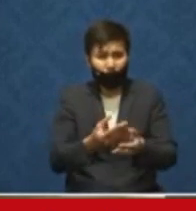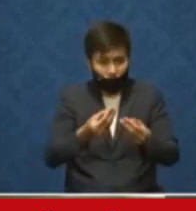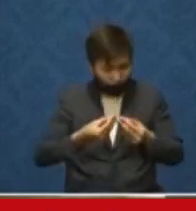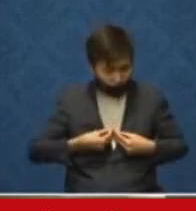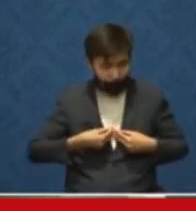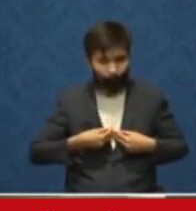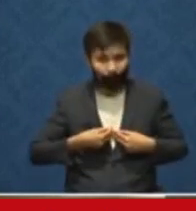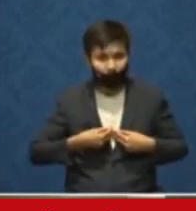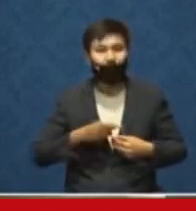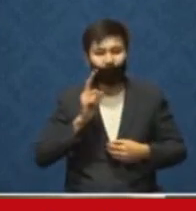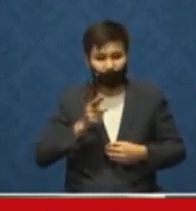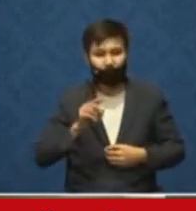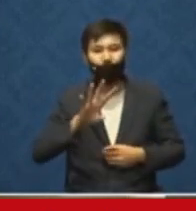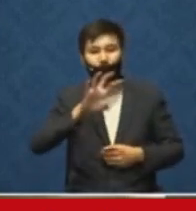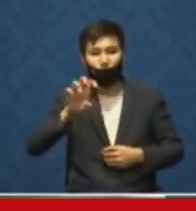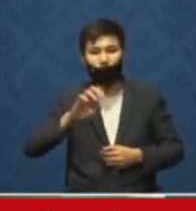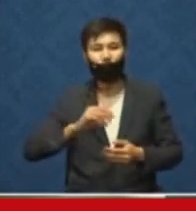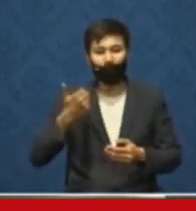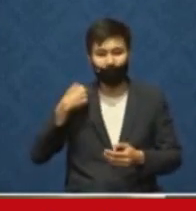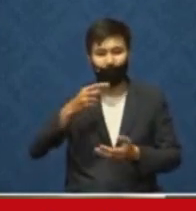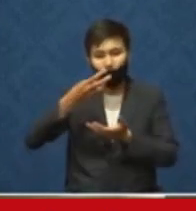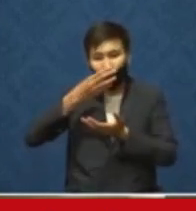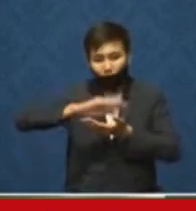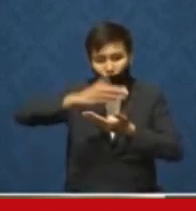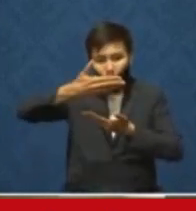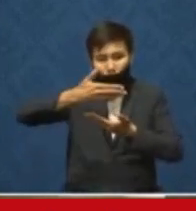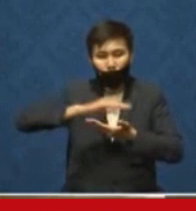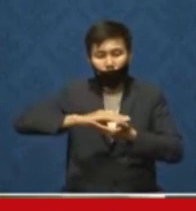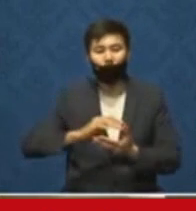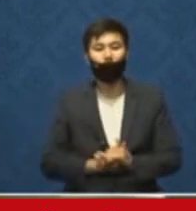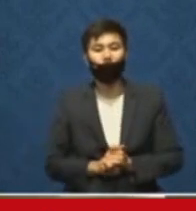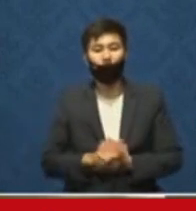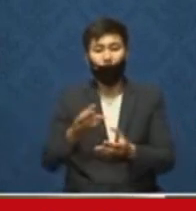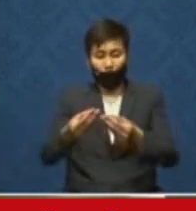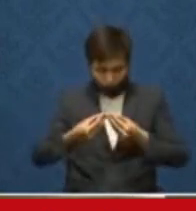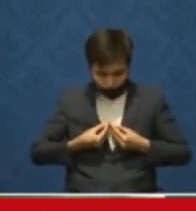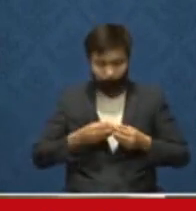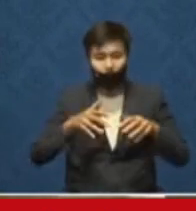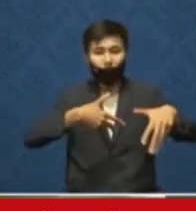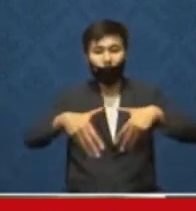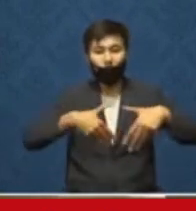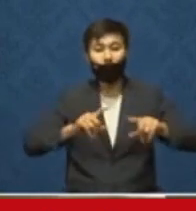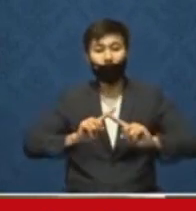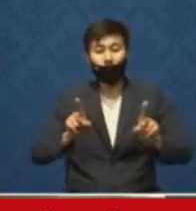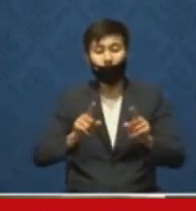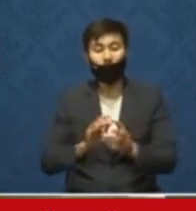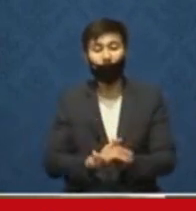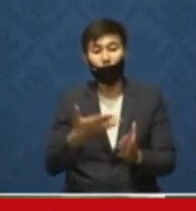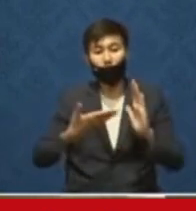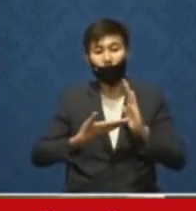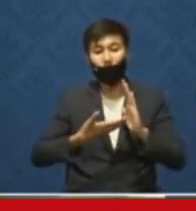ไปสัมผัสไปสัมภาษณ์ชาวบ้านแล้วนี่ชาวบ้านได้จริงๆคือค่าแรงค่า 400บาทกับข้าว